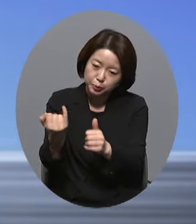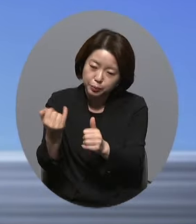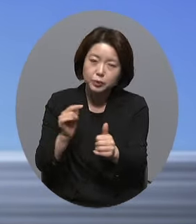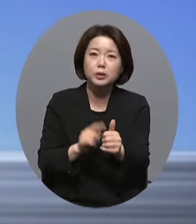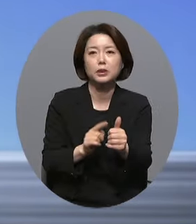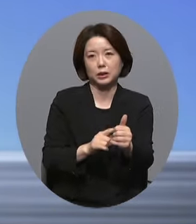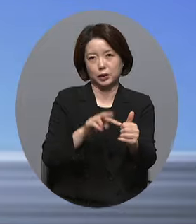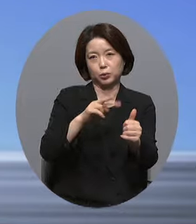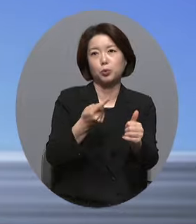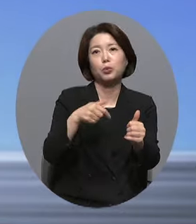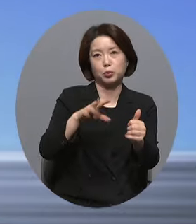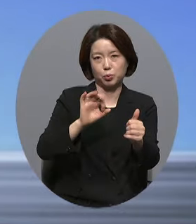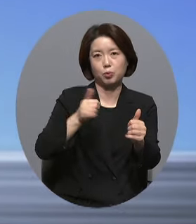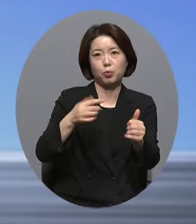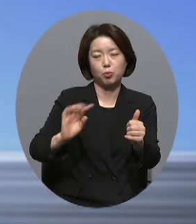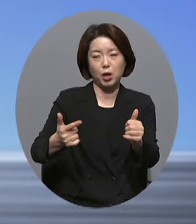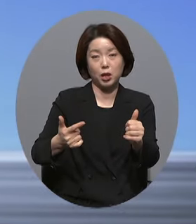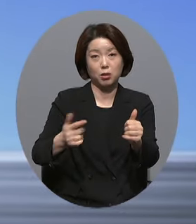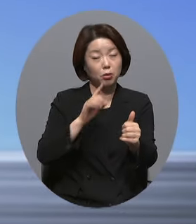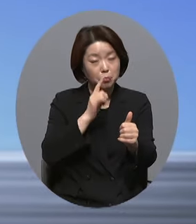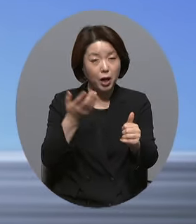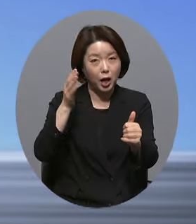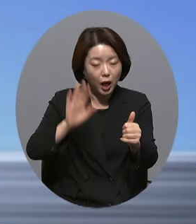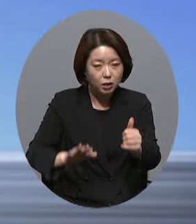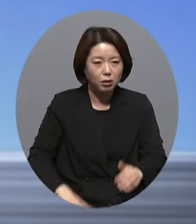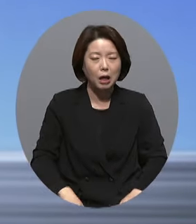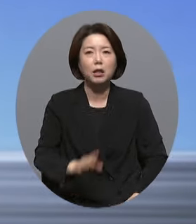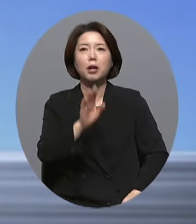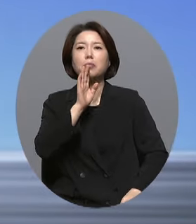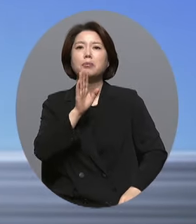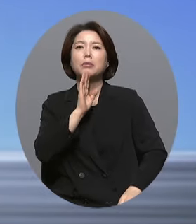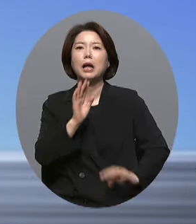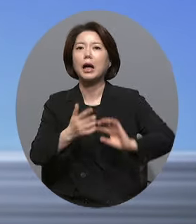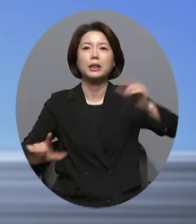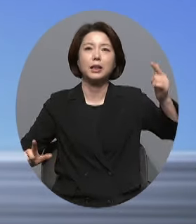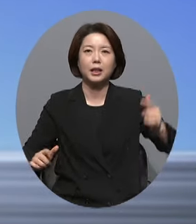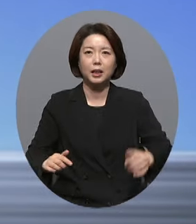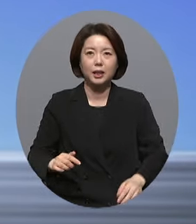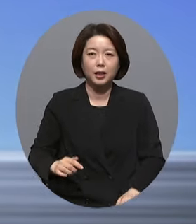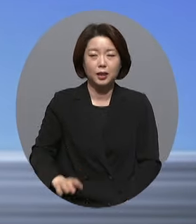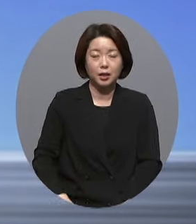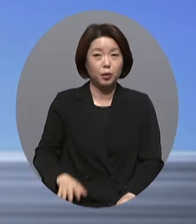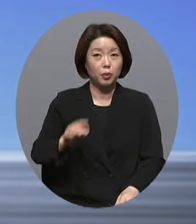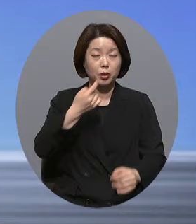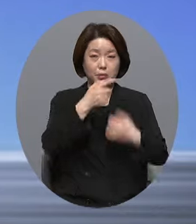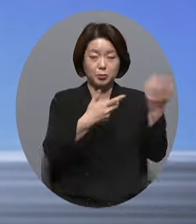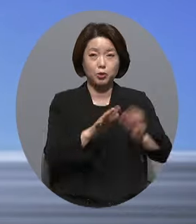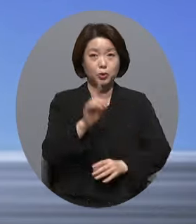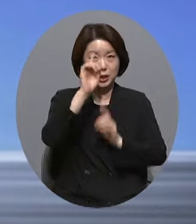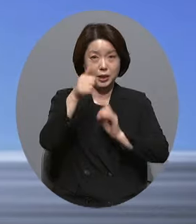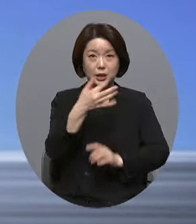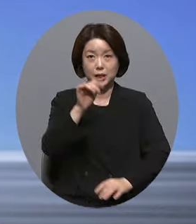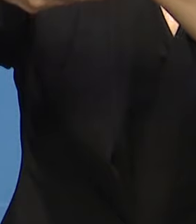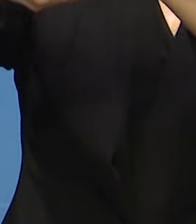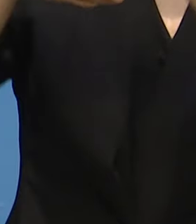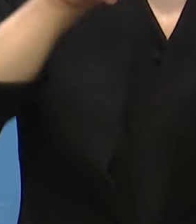사실은 사실과 다르다는 정황이 드러나고 있습니다. 민주당 이해식 의원의 목소리를 들어보겠습니다.